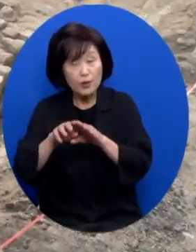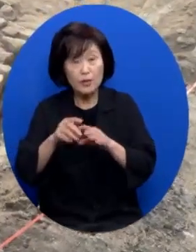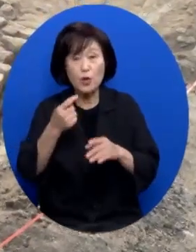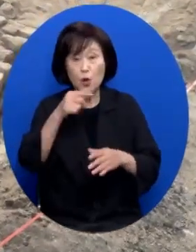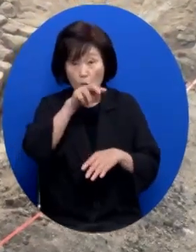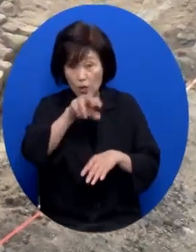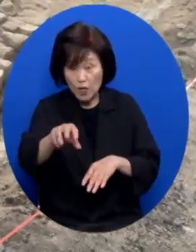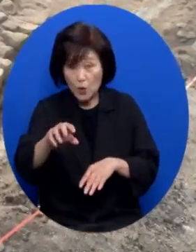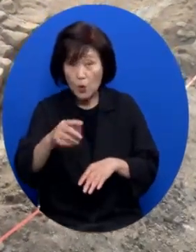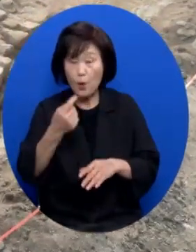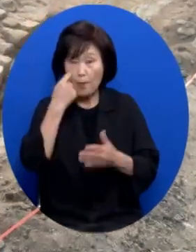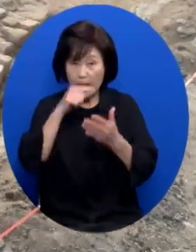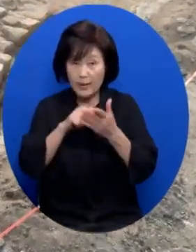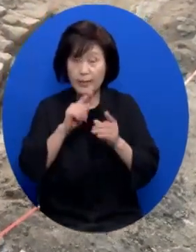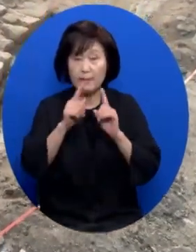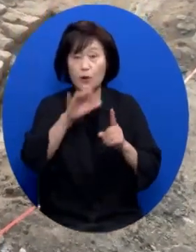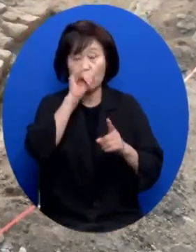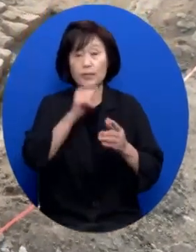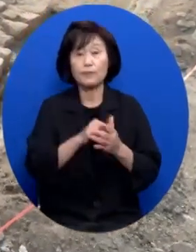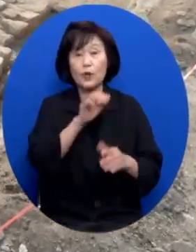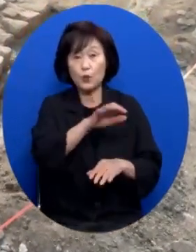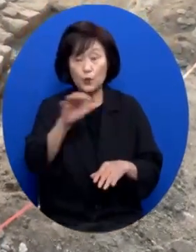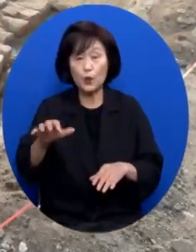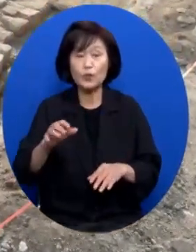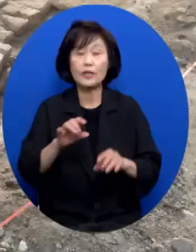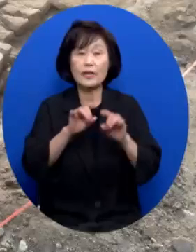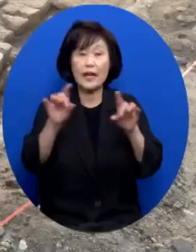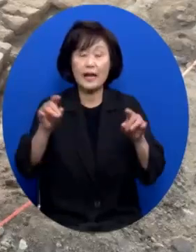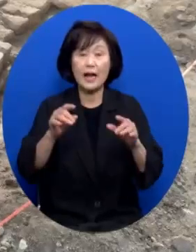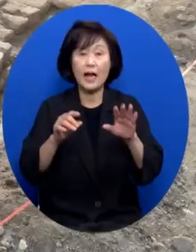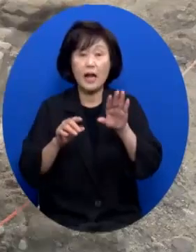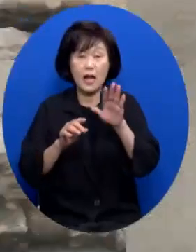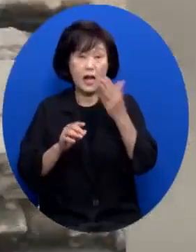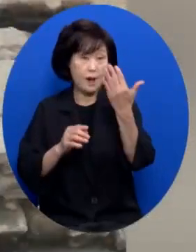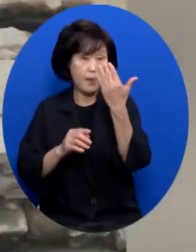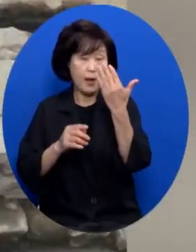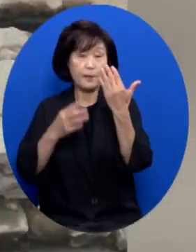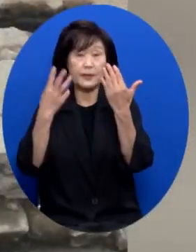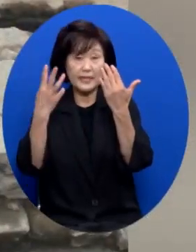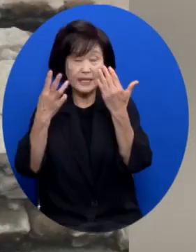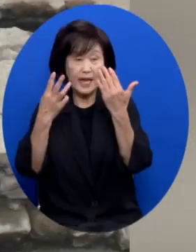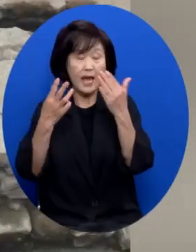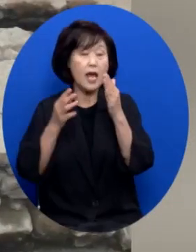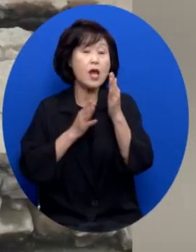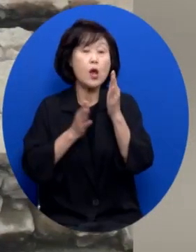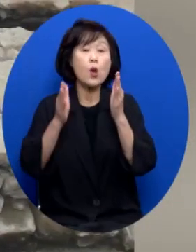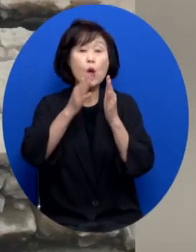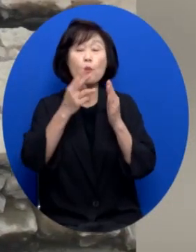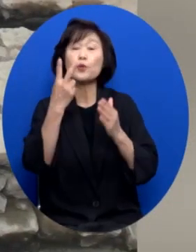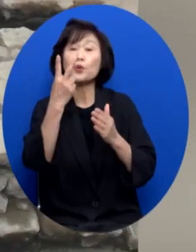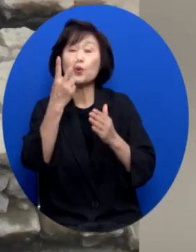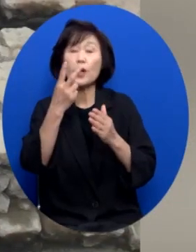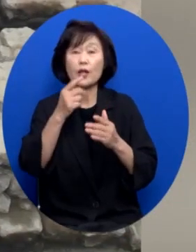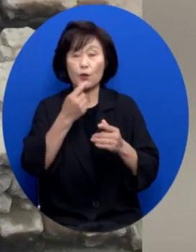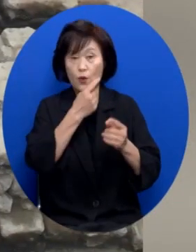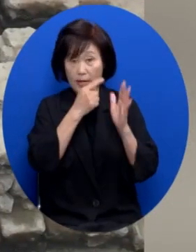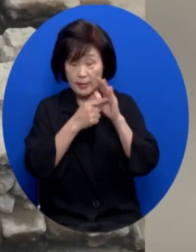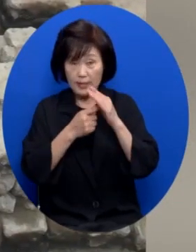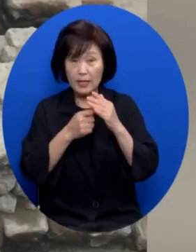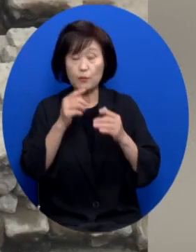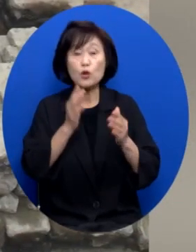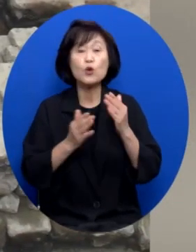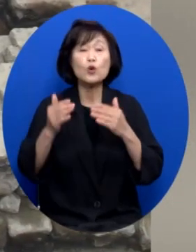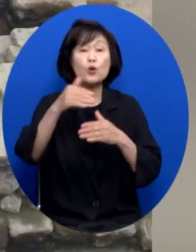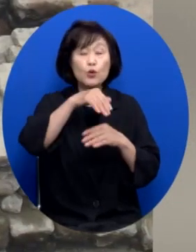전했습니다. 이어 흠사문과 소암문은 각각 정면 3칸, 측면 2칸으로 지어진 것으로 추정된다며 이 밖에도